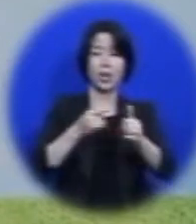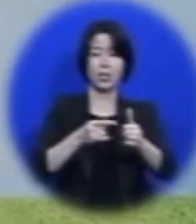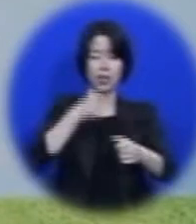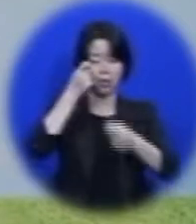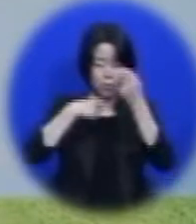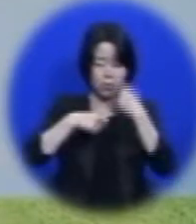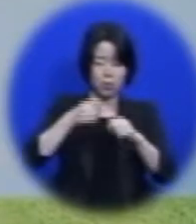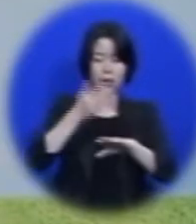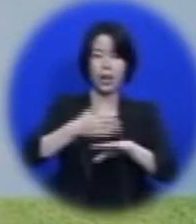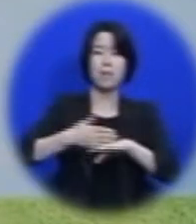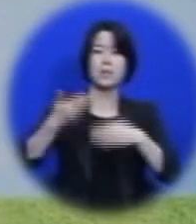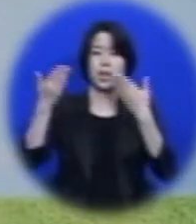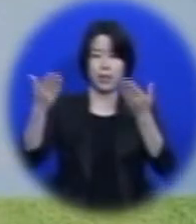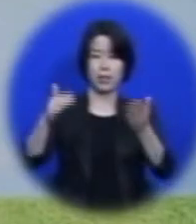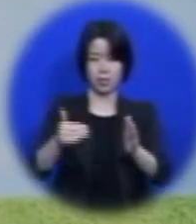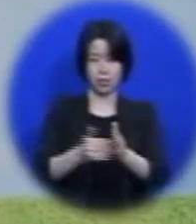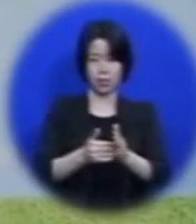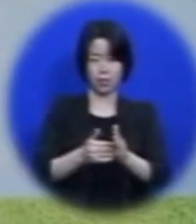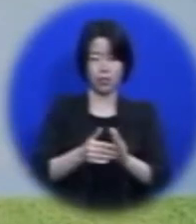눈물로 감사를 드렸습니다.